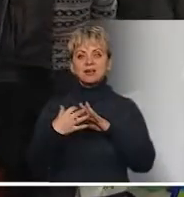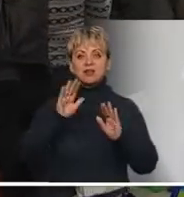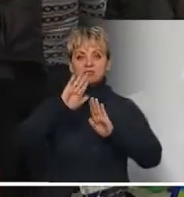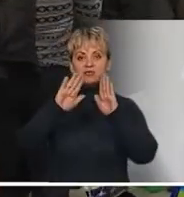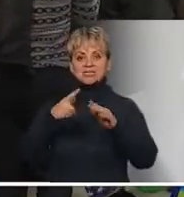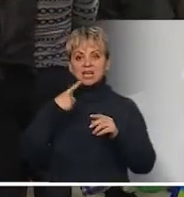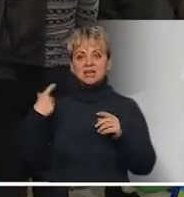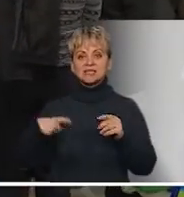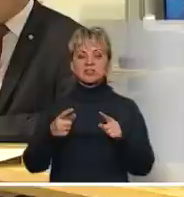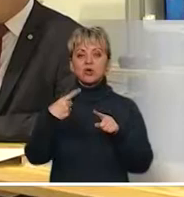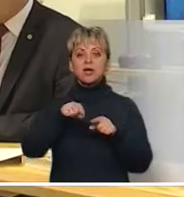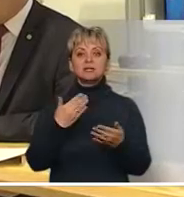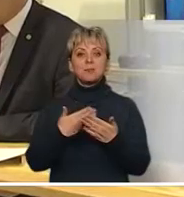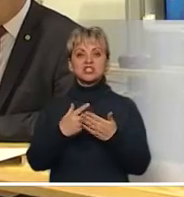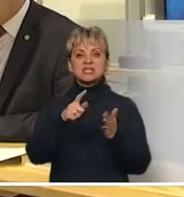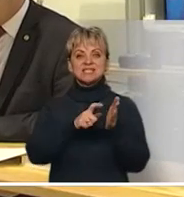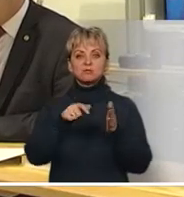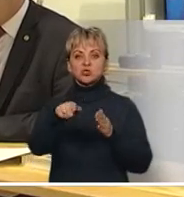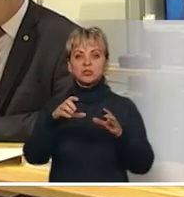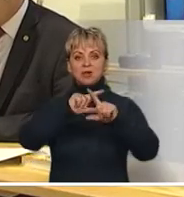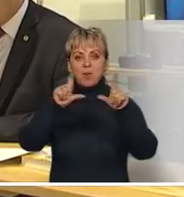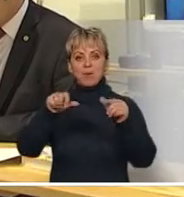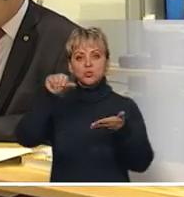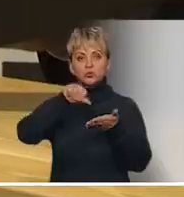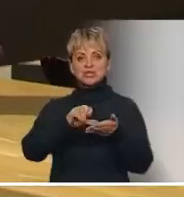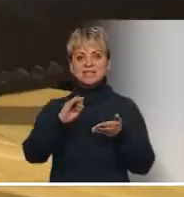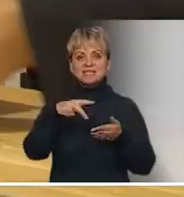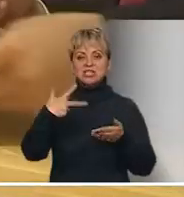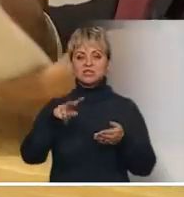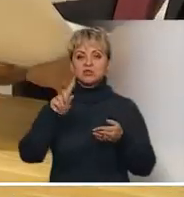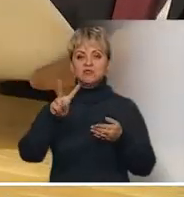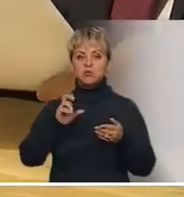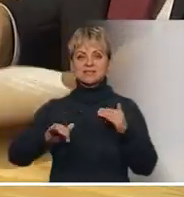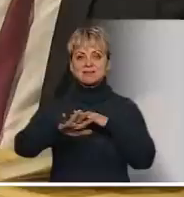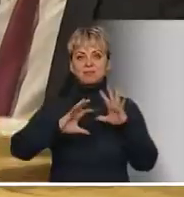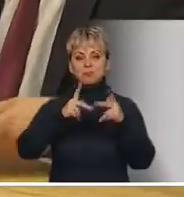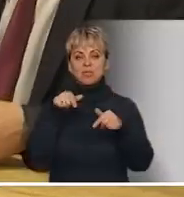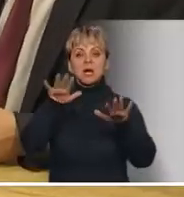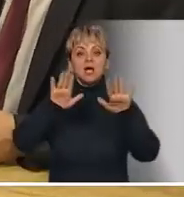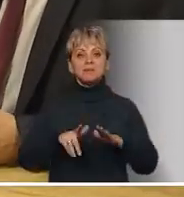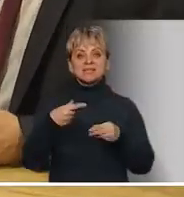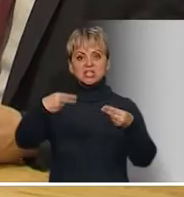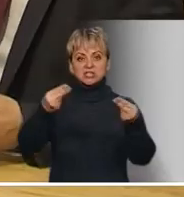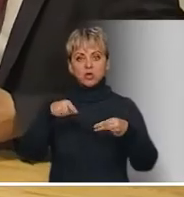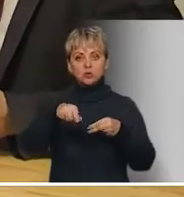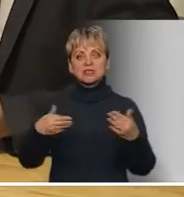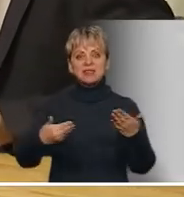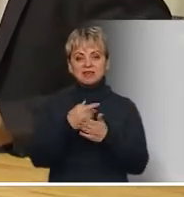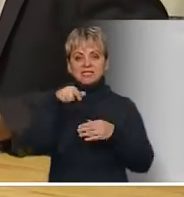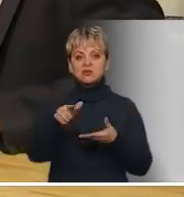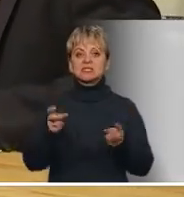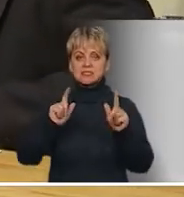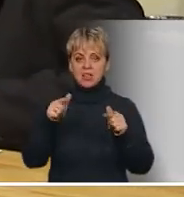Масштабная аграрная выставка в Краснодаре – это почти 700 компаний-участников из 32 стран мира. Место для